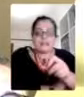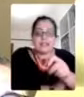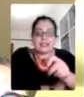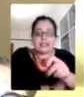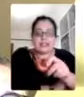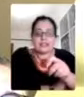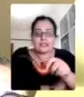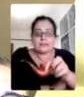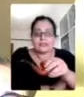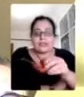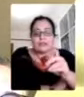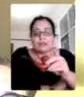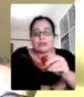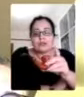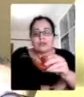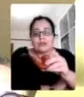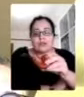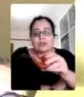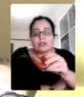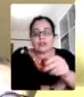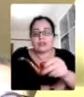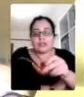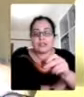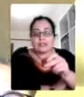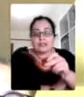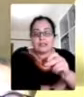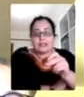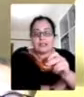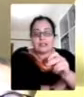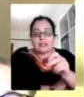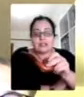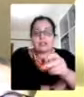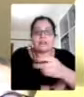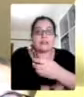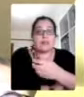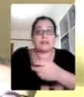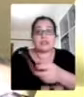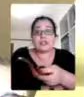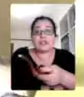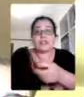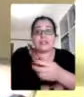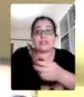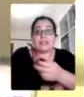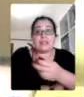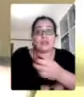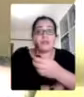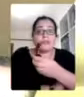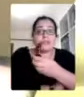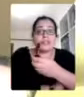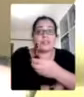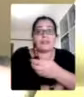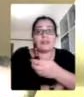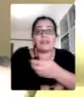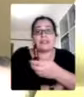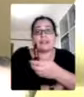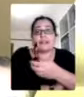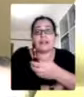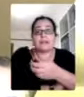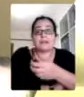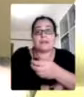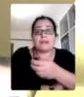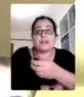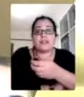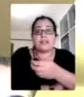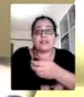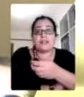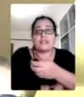Evet, şimdi neye geçtik? Bunu daha önceden içmeye başlamıştım, yarım kalmıştı. Ona da bir aslında sorulmadı ama cevap olabilir. Yarım